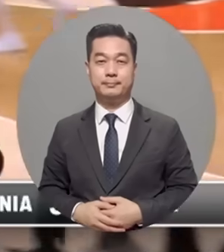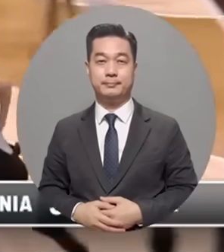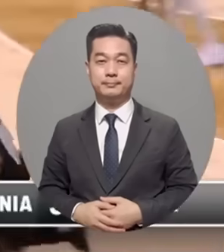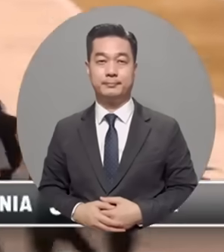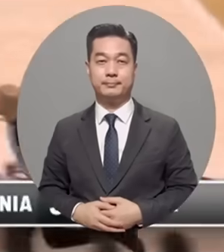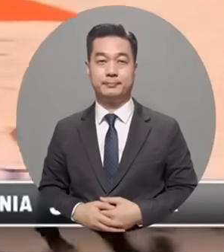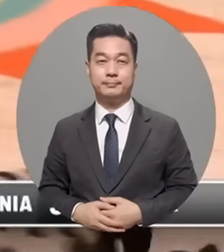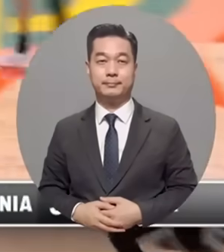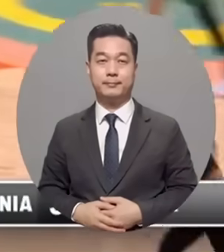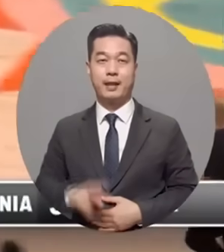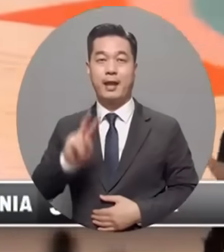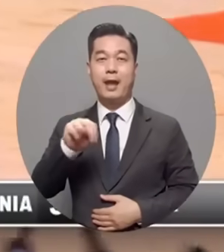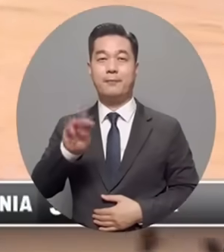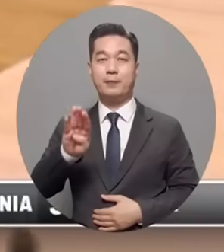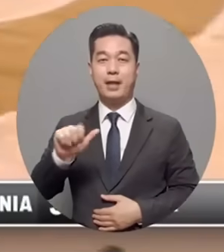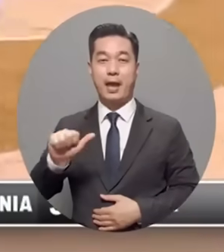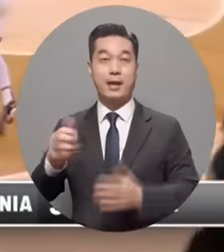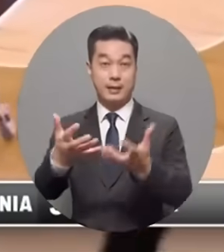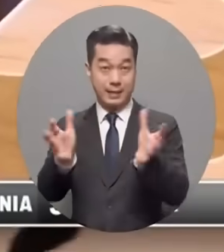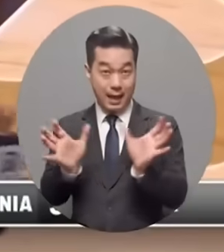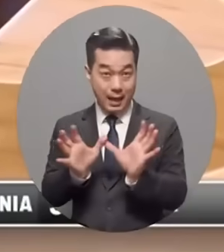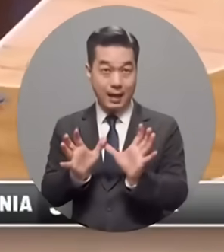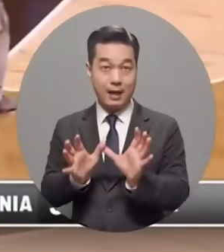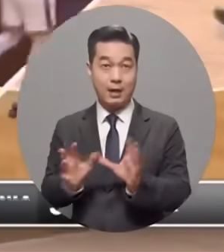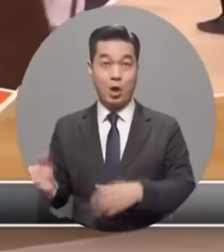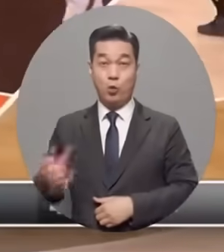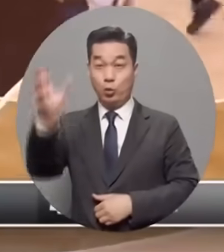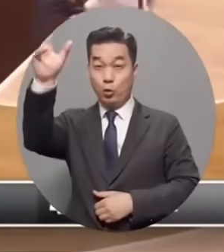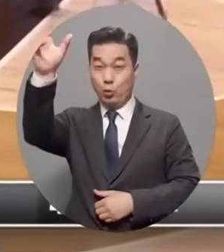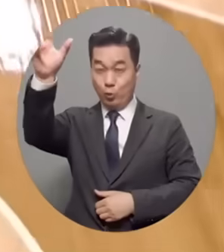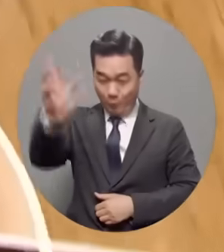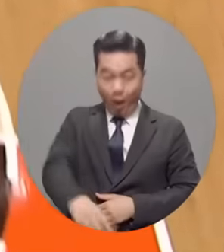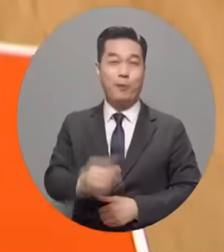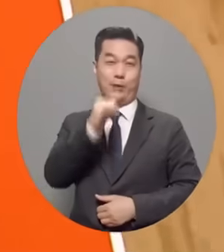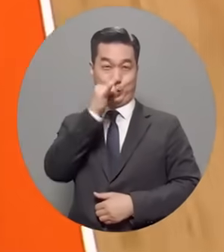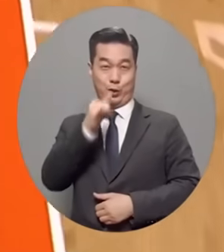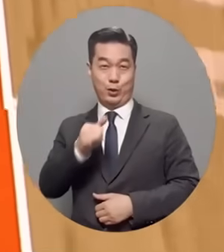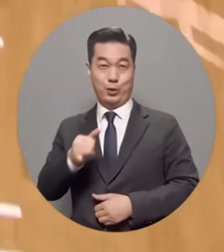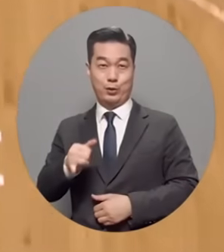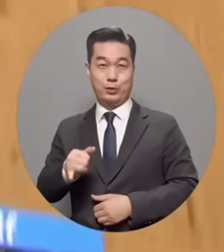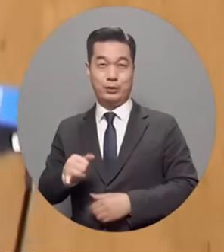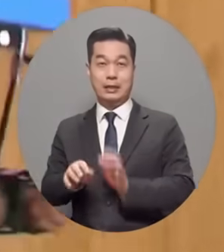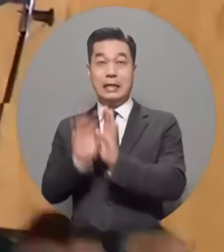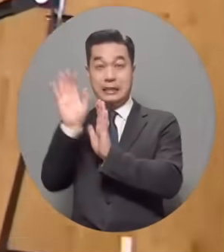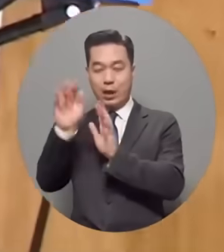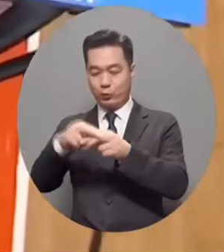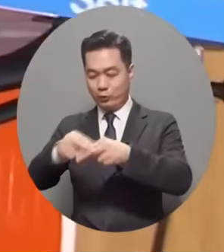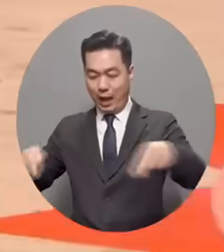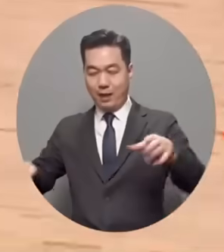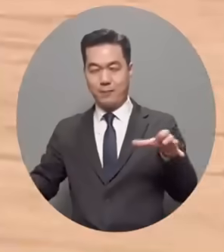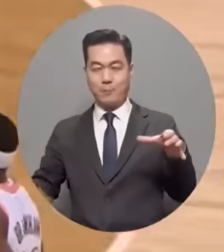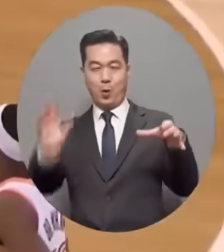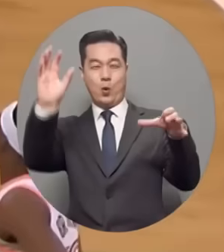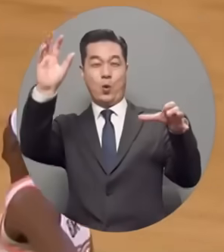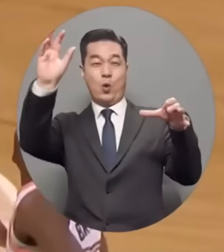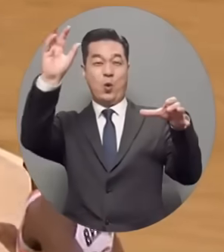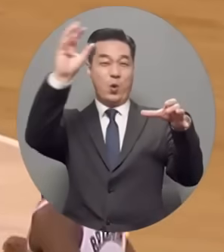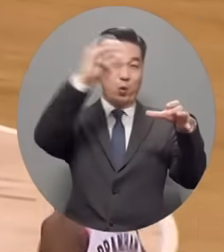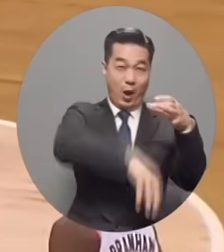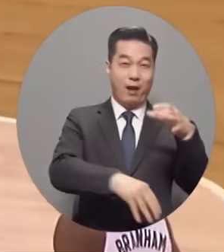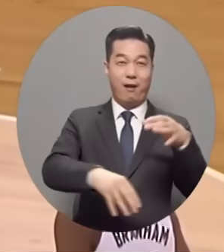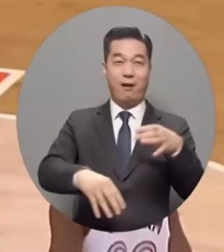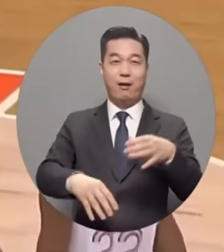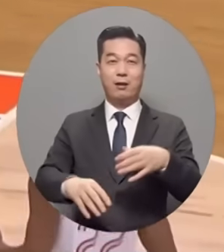다음은 NBA입니다. 샌 안토니오의 괴물신은 웬반야마. 자유투라인 근처에서 팔을 위로 쭉 뻗어서 날아오릅니다. 하늘에서